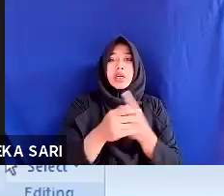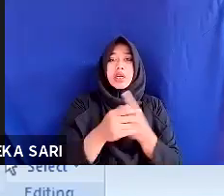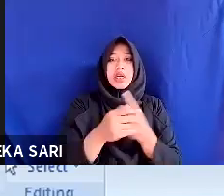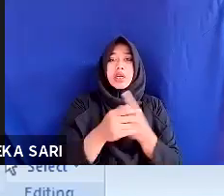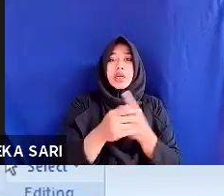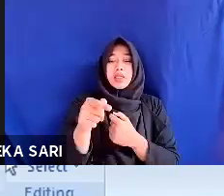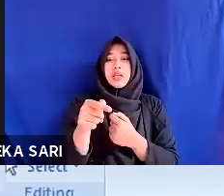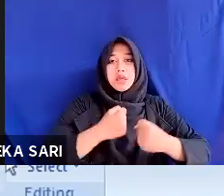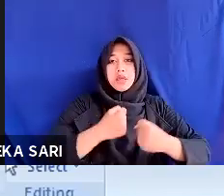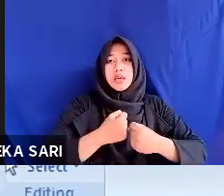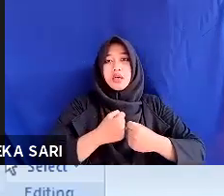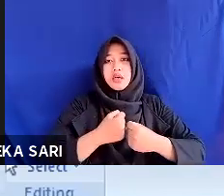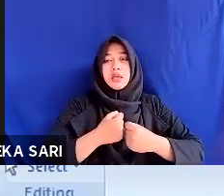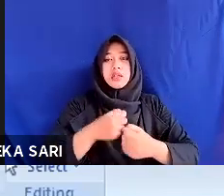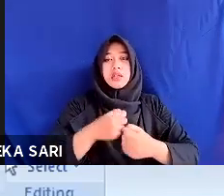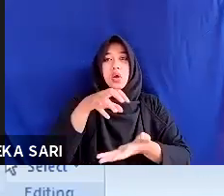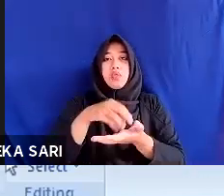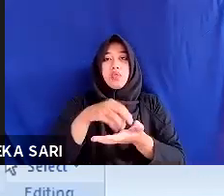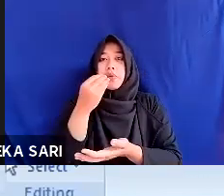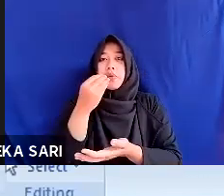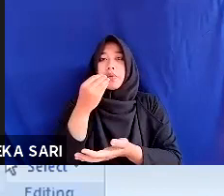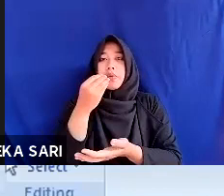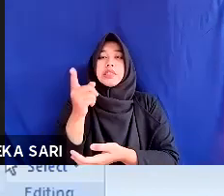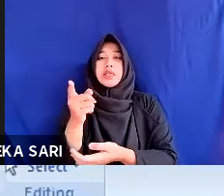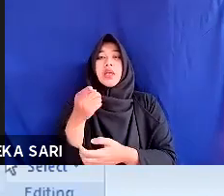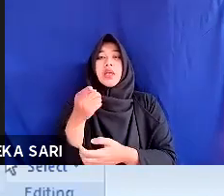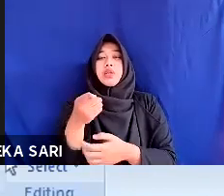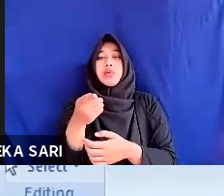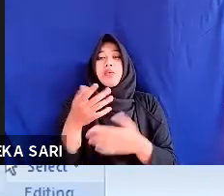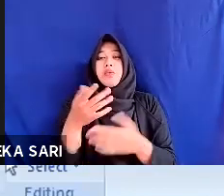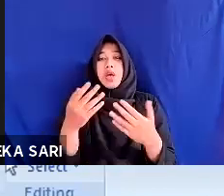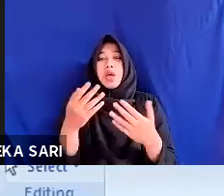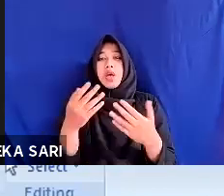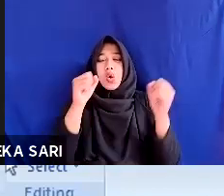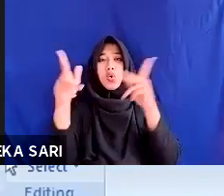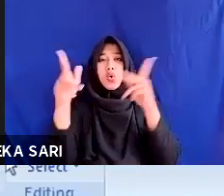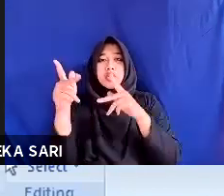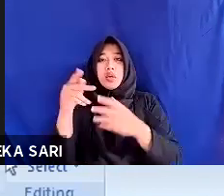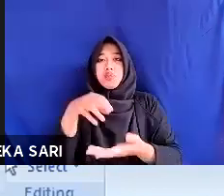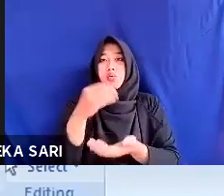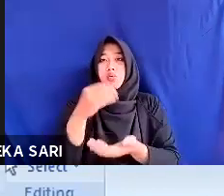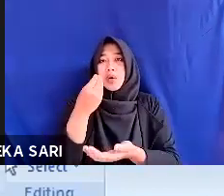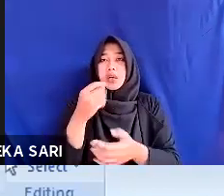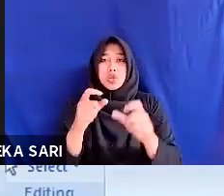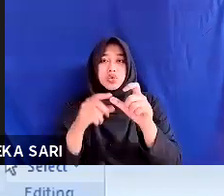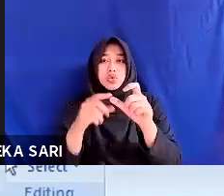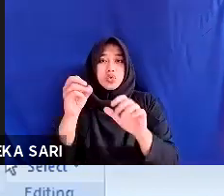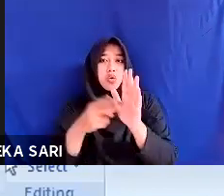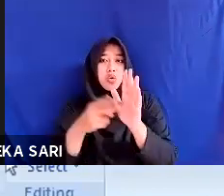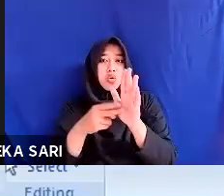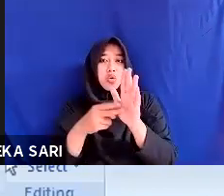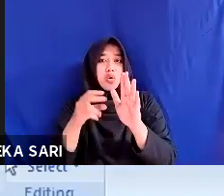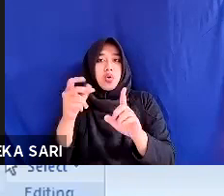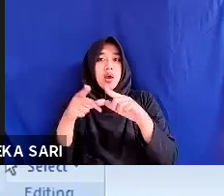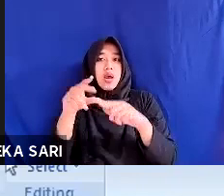desa. Ini adalah konsep lumbung pangan di Desa Sardono Harjo. Ini murni hasil rapat yang kami lakukan pada